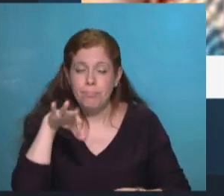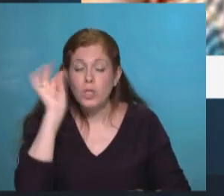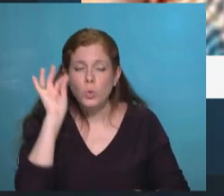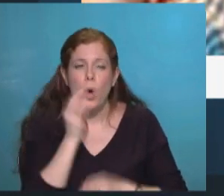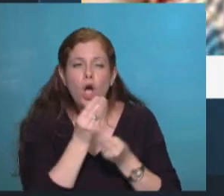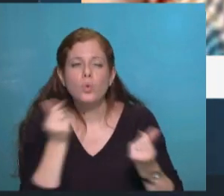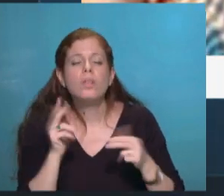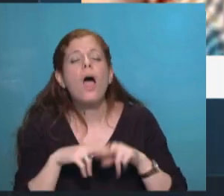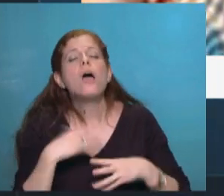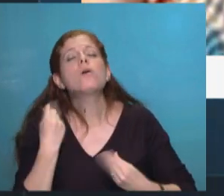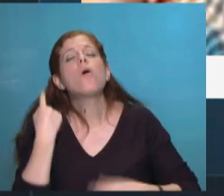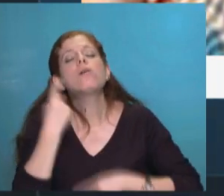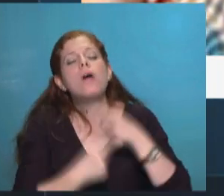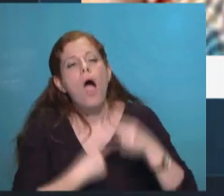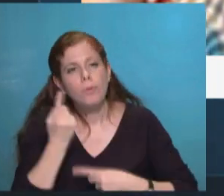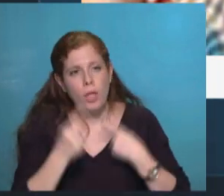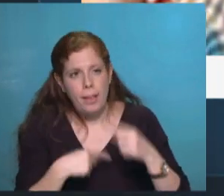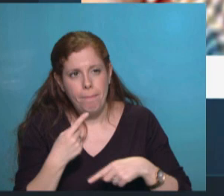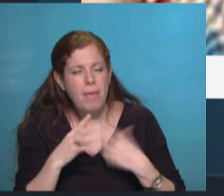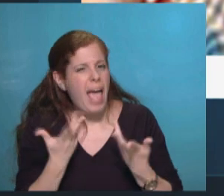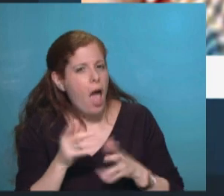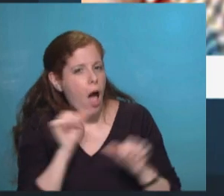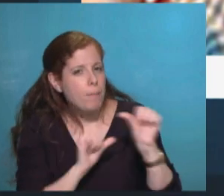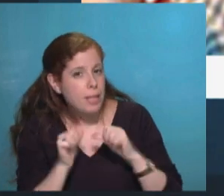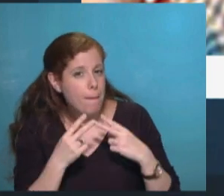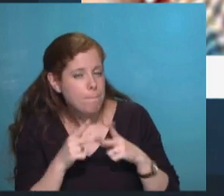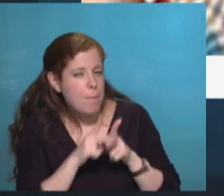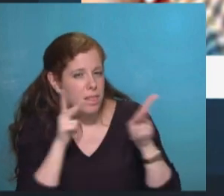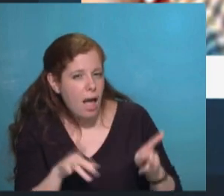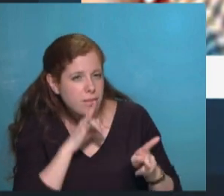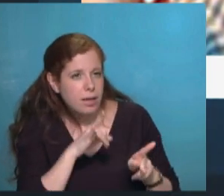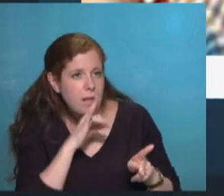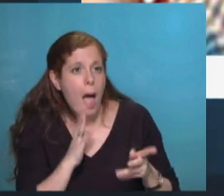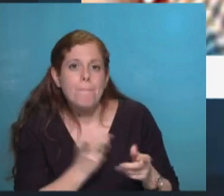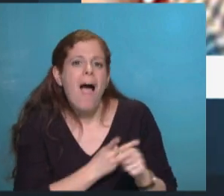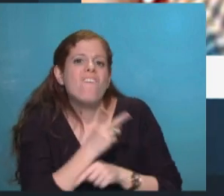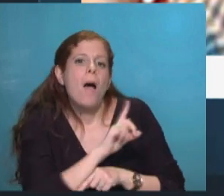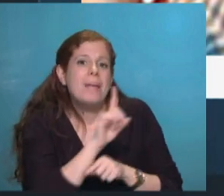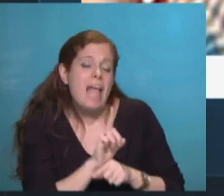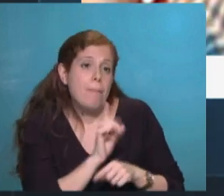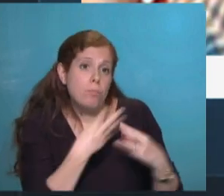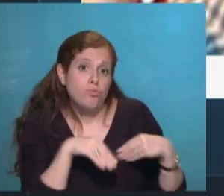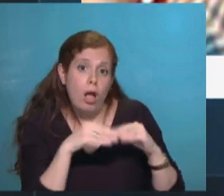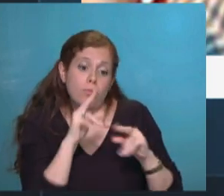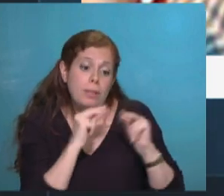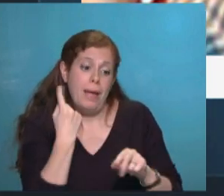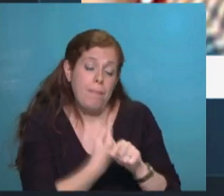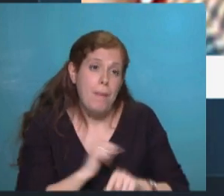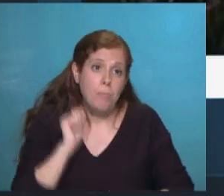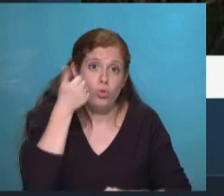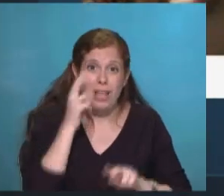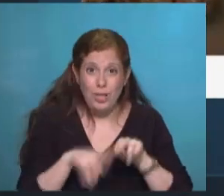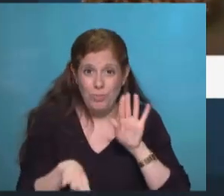שנים. איך המדע פתר את החידה הבלשית? מה עבר בינתיים על המשפחה שמדברת לראשונה אחרי מציאת